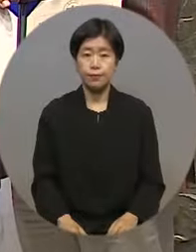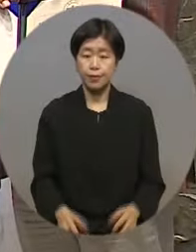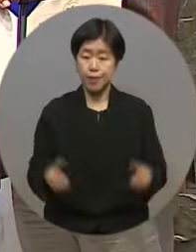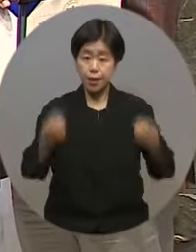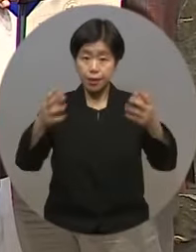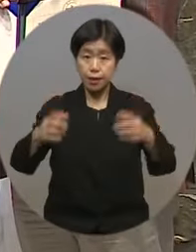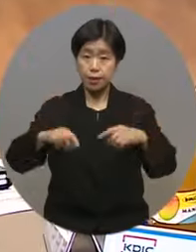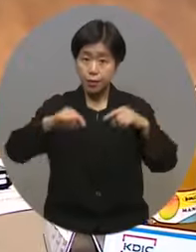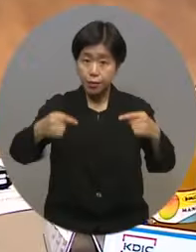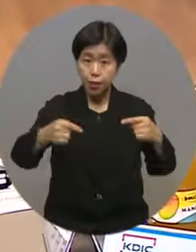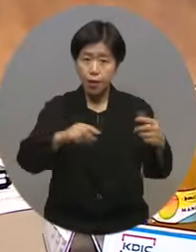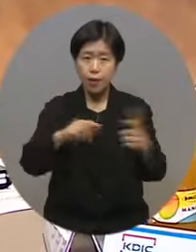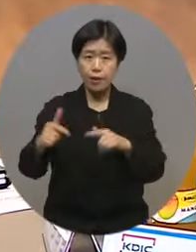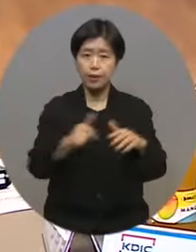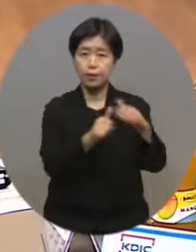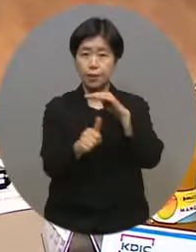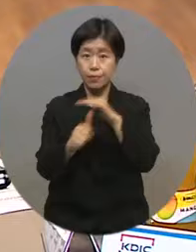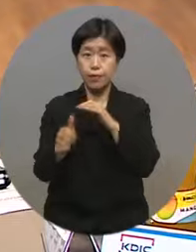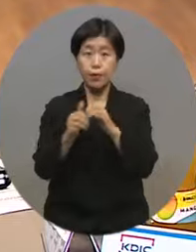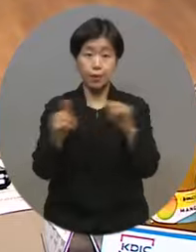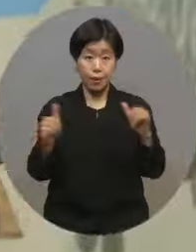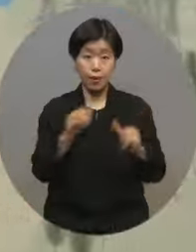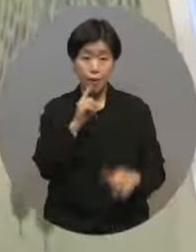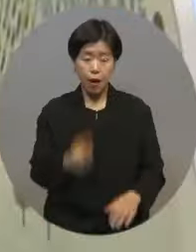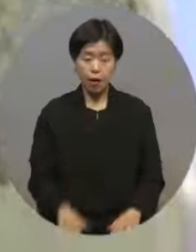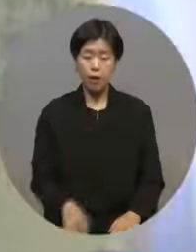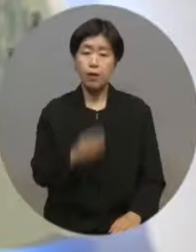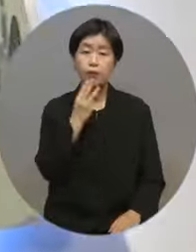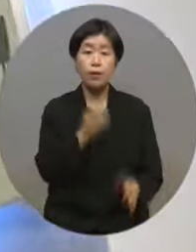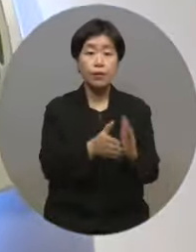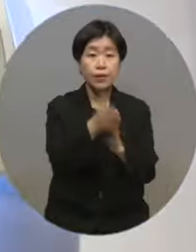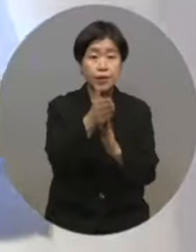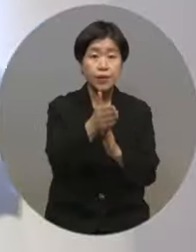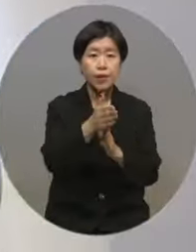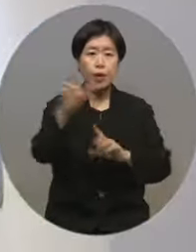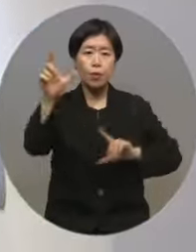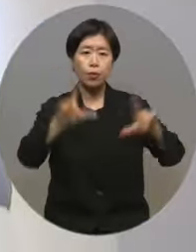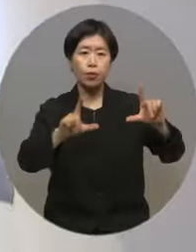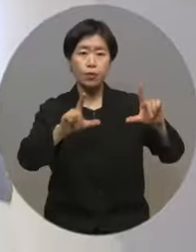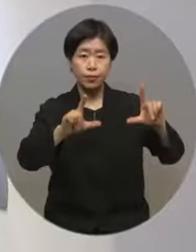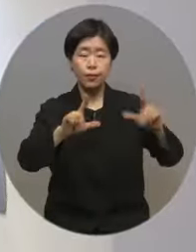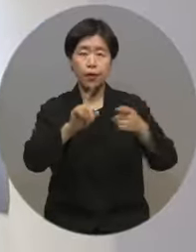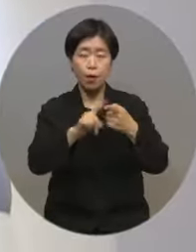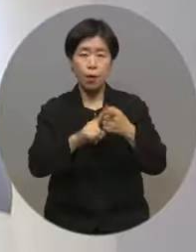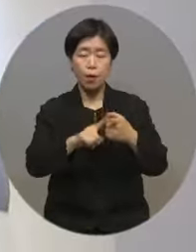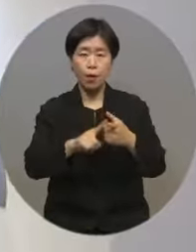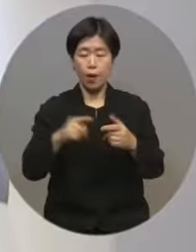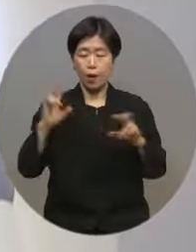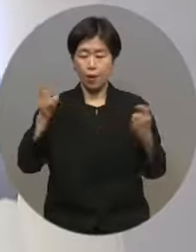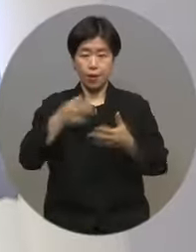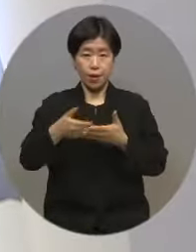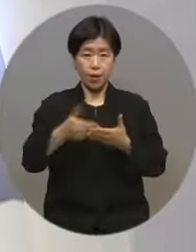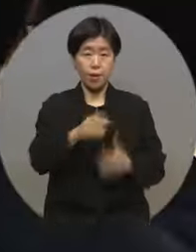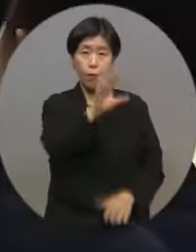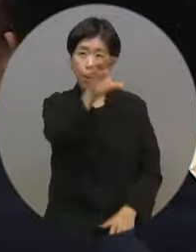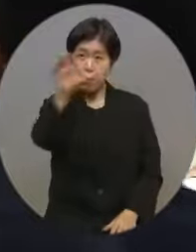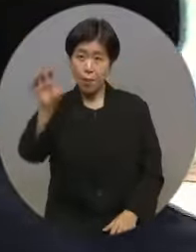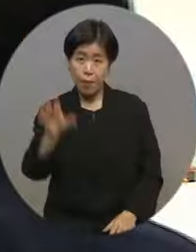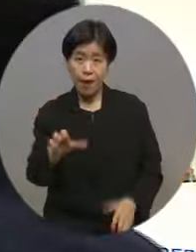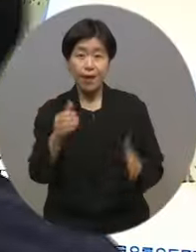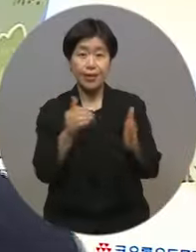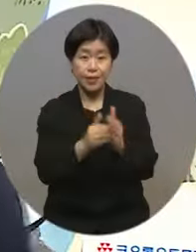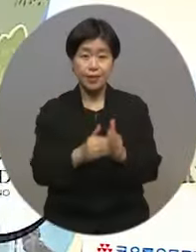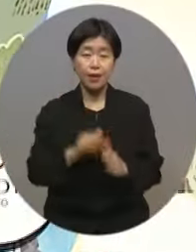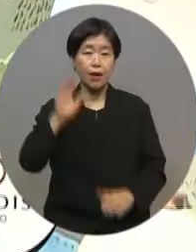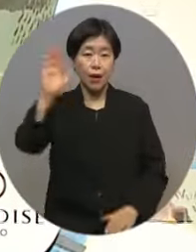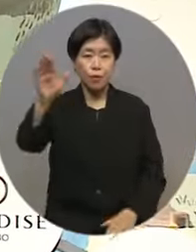참석한 공공기업 대표자들은 서울시의 모습을 담은 현황판에 기업 로고를 부착하며 장애인 일자리 창출과